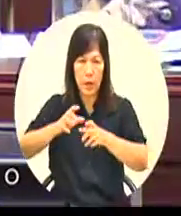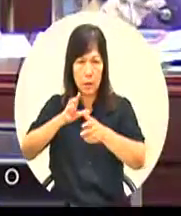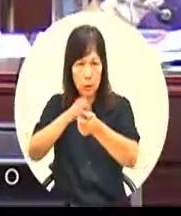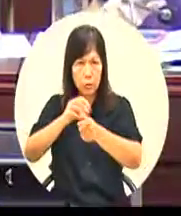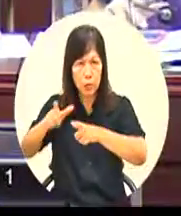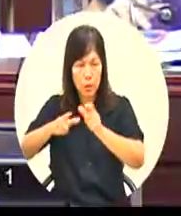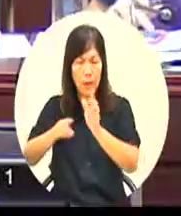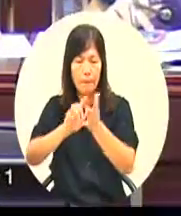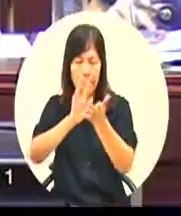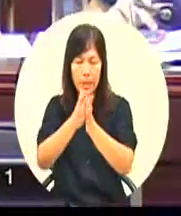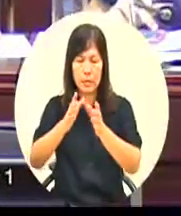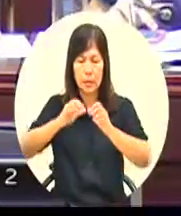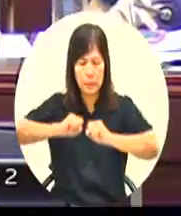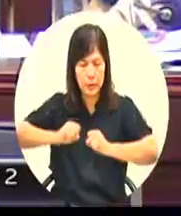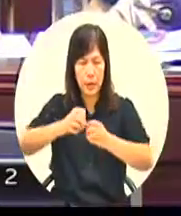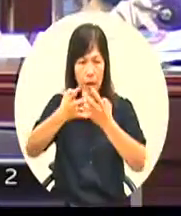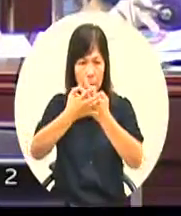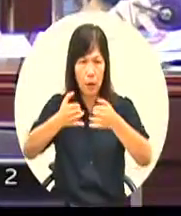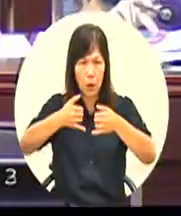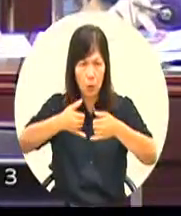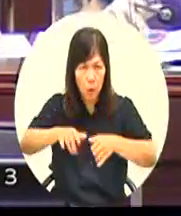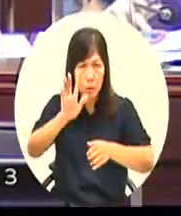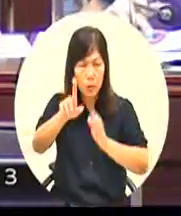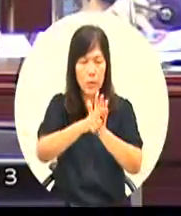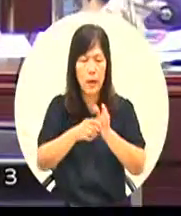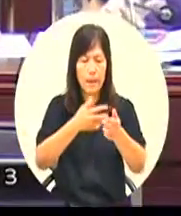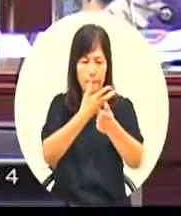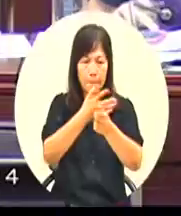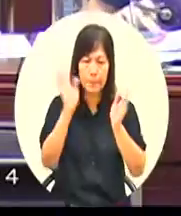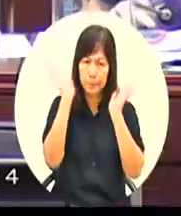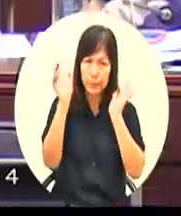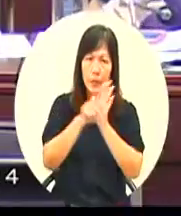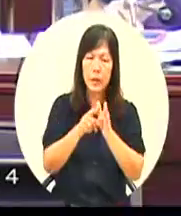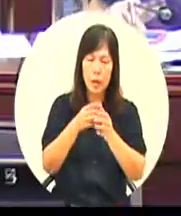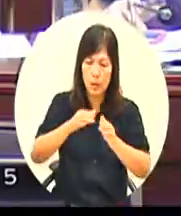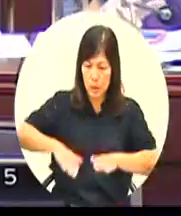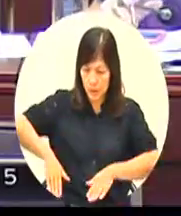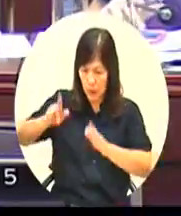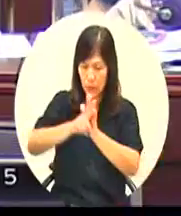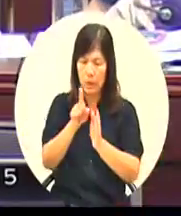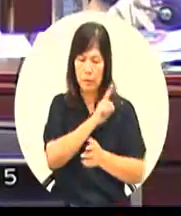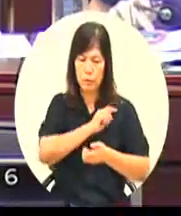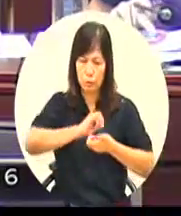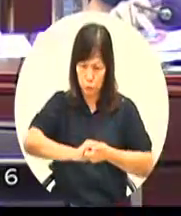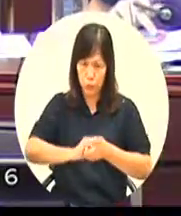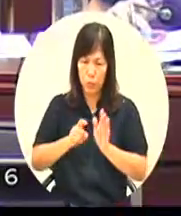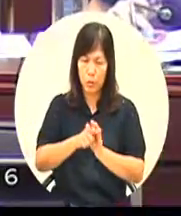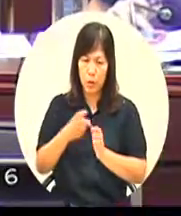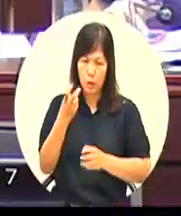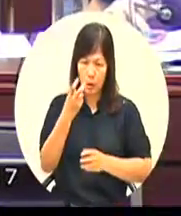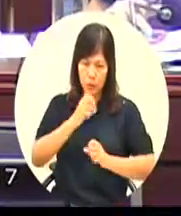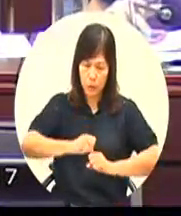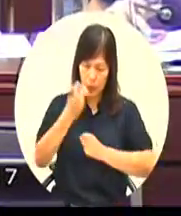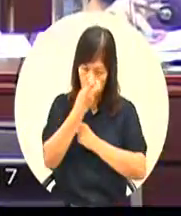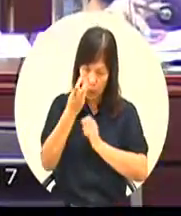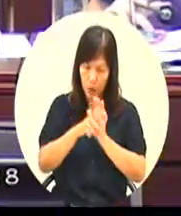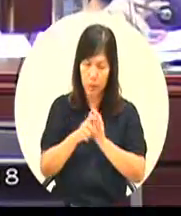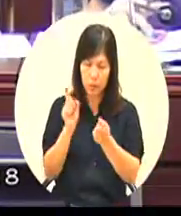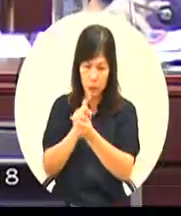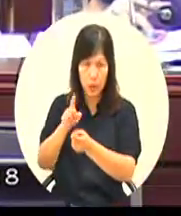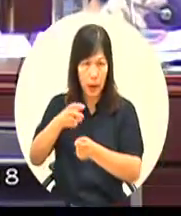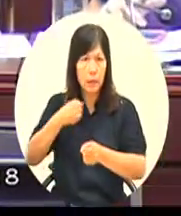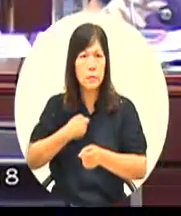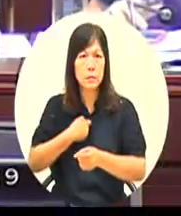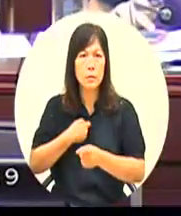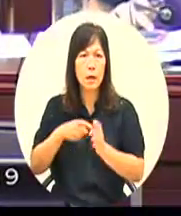康的网络。这整体是要培养小朋友从小就能够有自主的健康的管理的认识跟能力，不止小朋